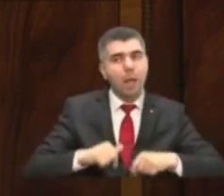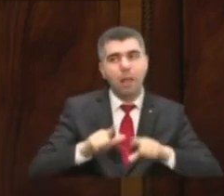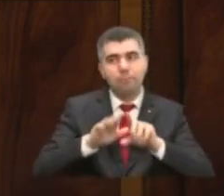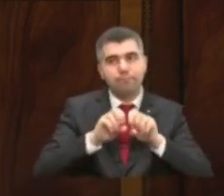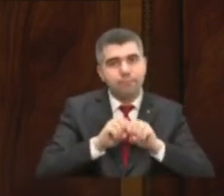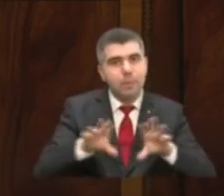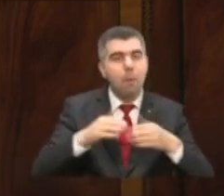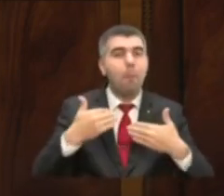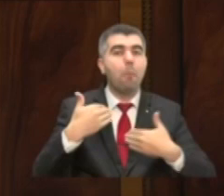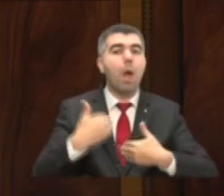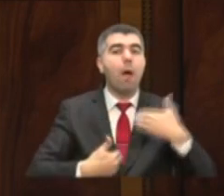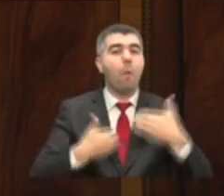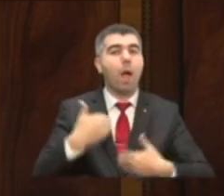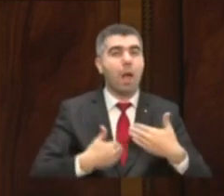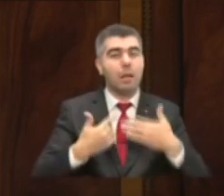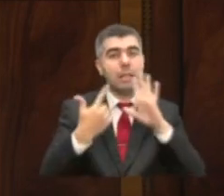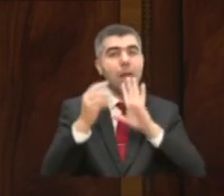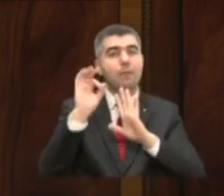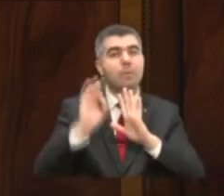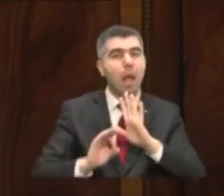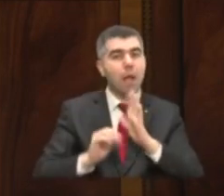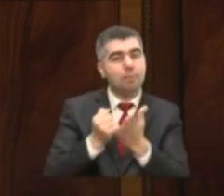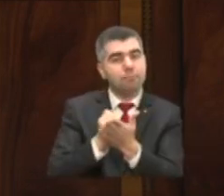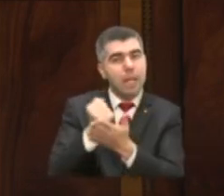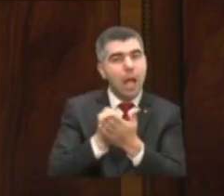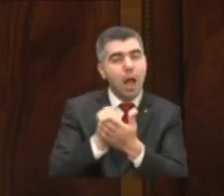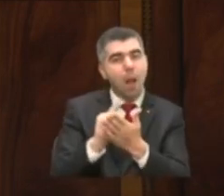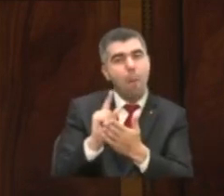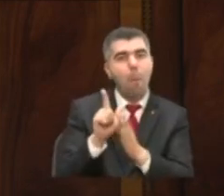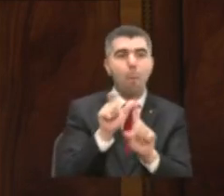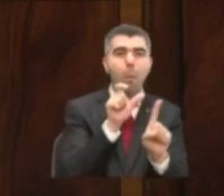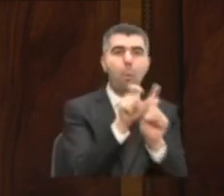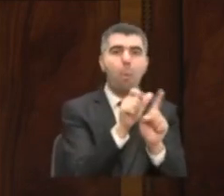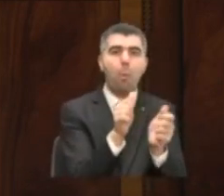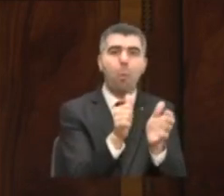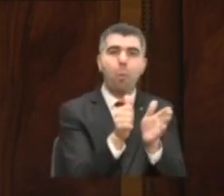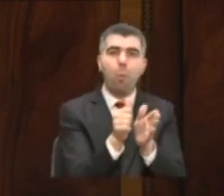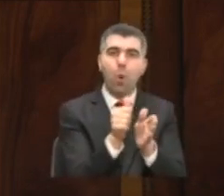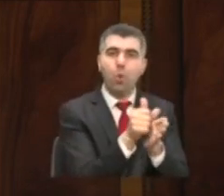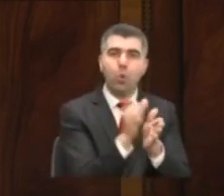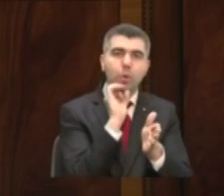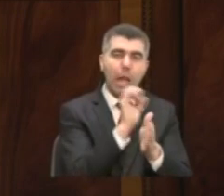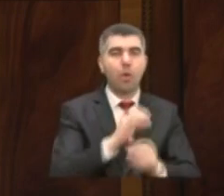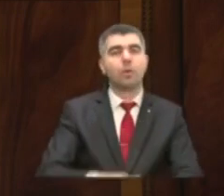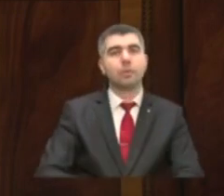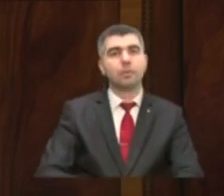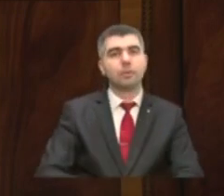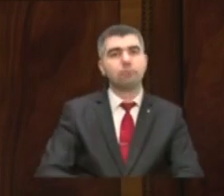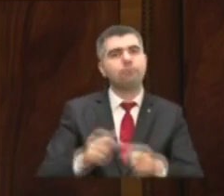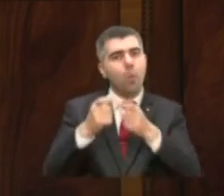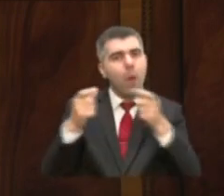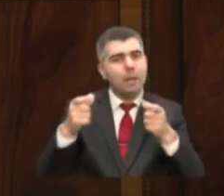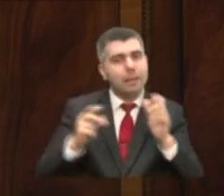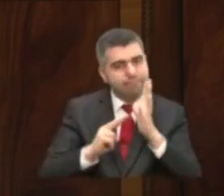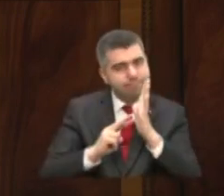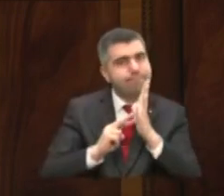نديرو المباراة الخاصة، احنا غادي كنوفيو بهذا الشيء شيئا فشيئا وهكذا.